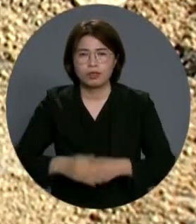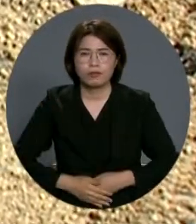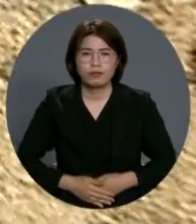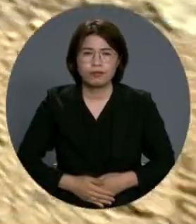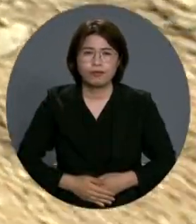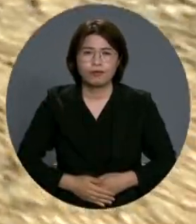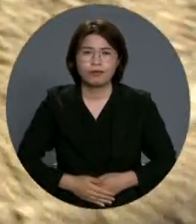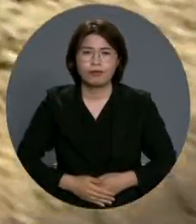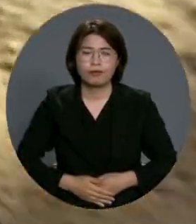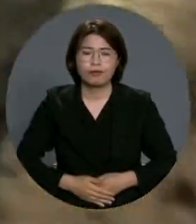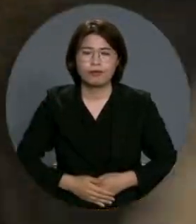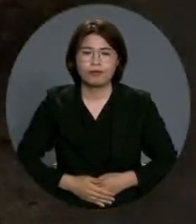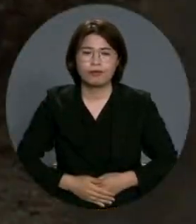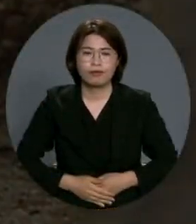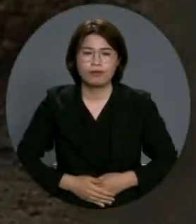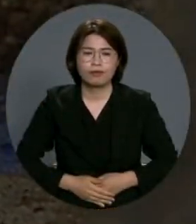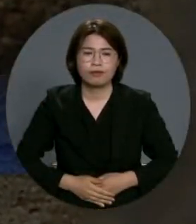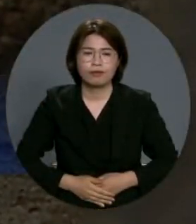있습니다